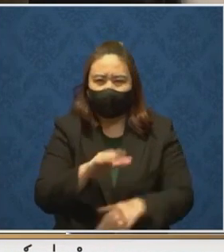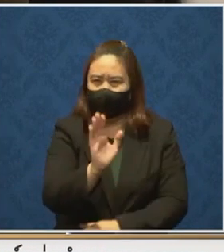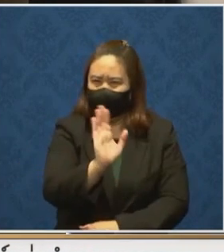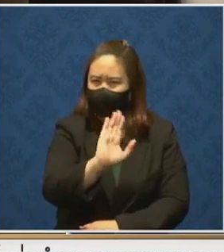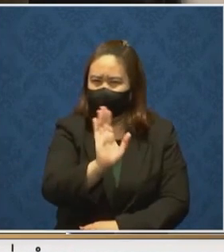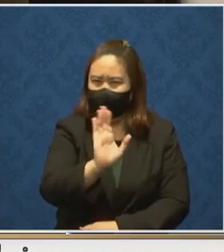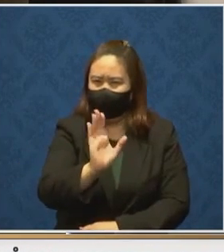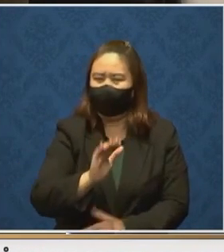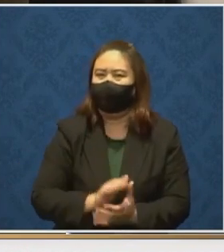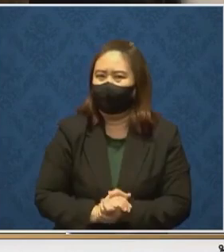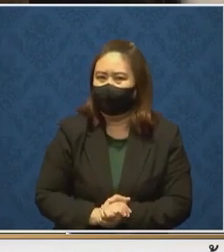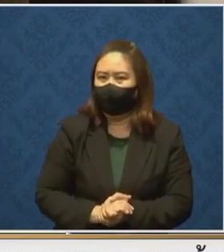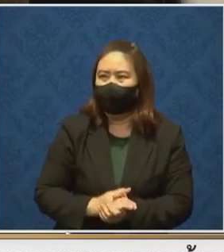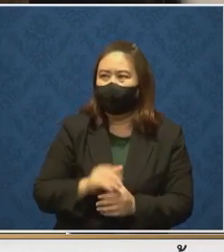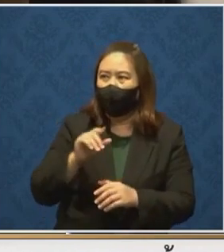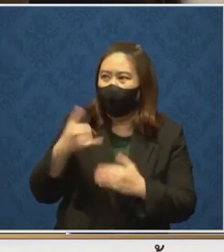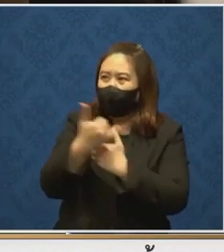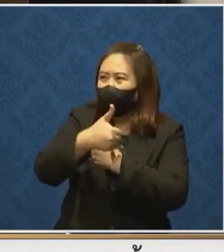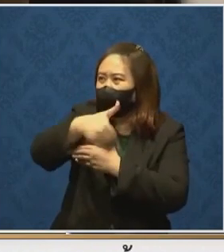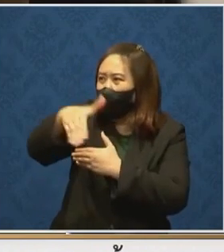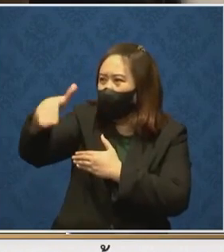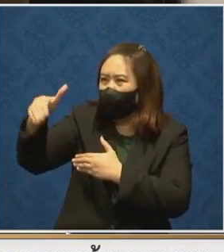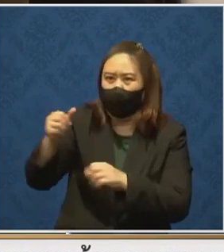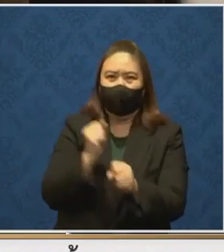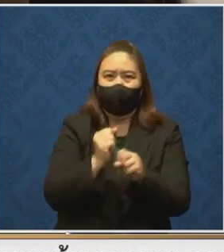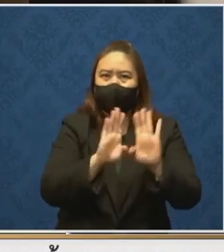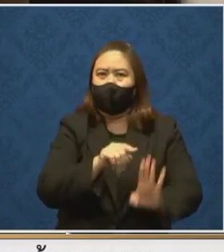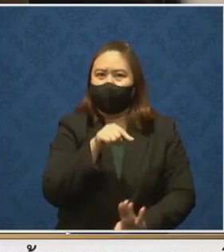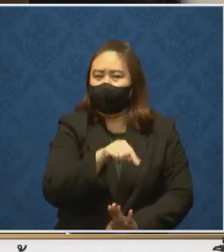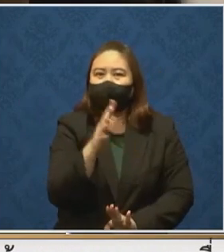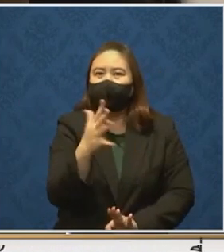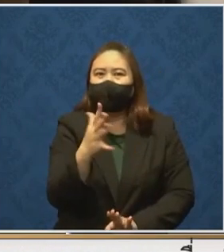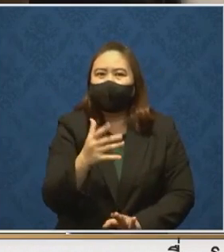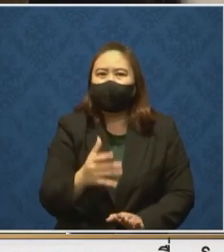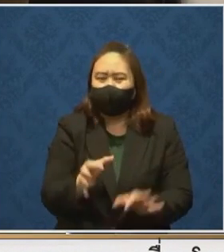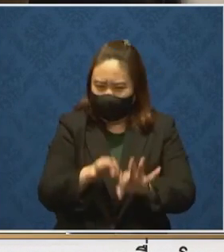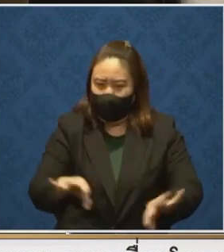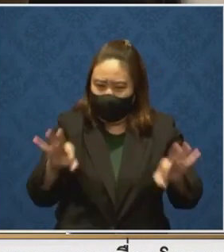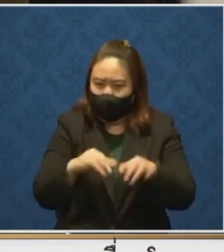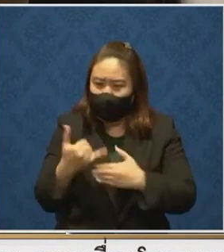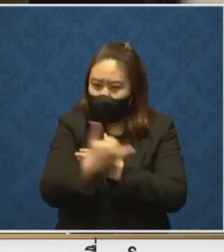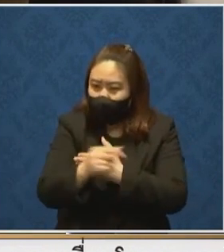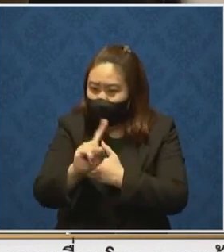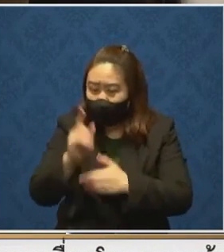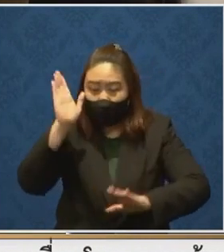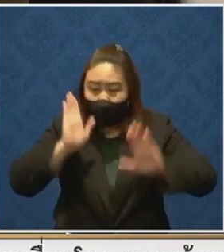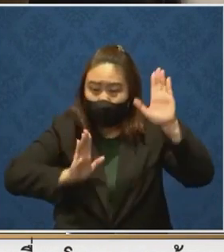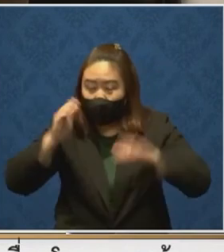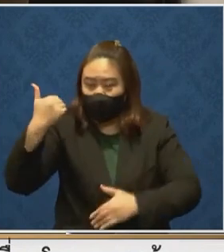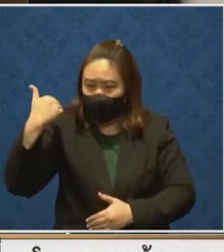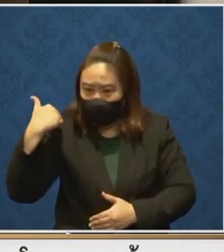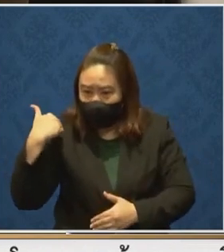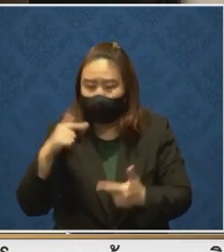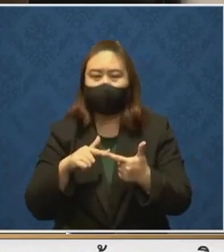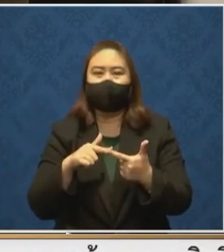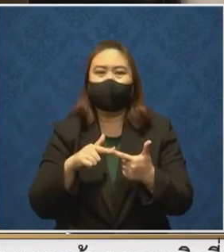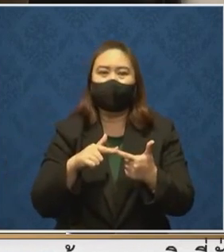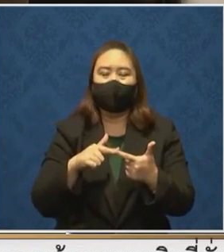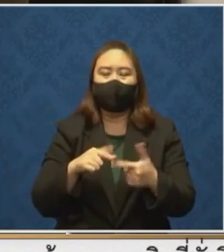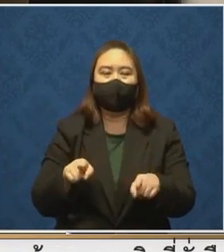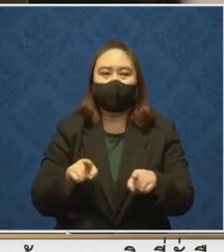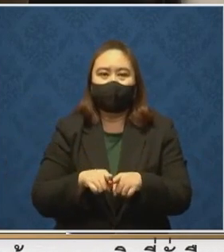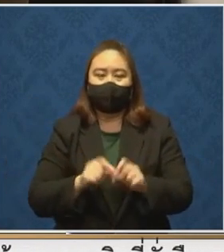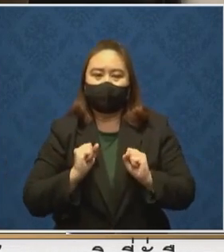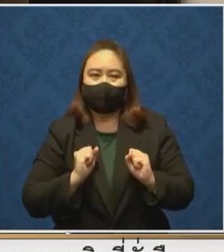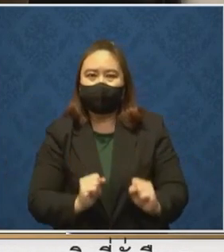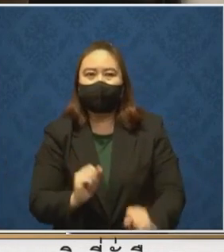จะไม่มีการต่รองแบบนี้โดยเฉพาะในประเทศที่เป็ประชาทธประตัยมีหักนิติรัฐ นิติธรรมเขาจะไม่กล้าไป